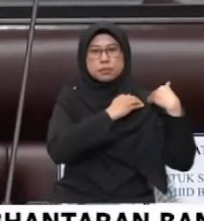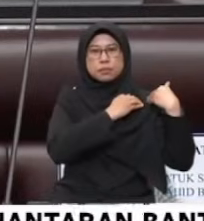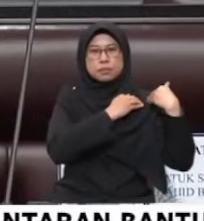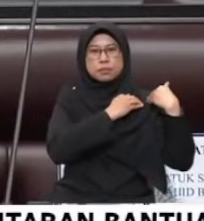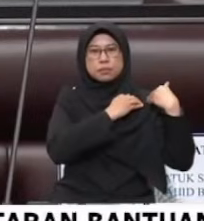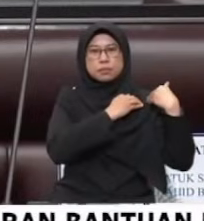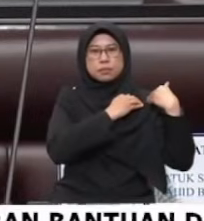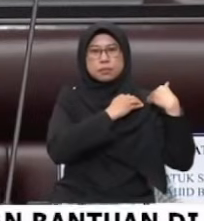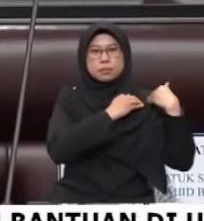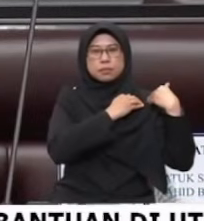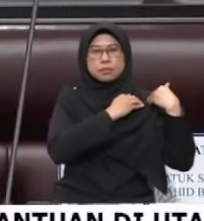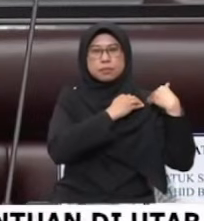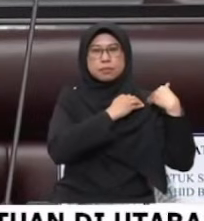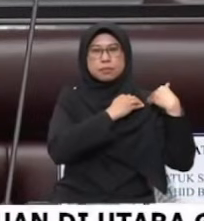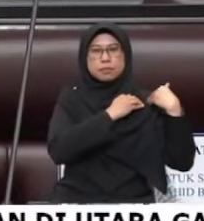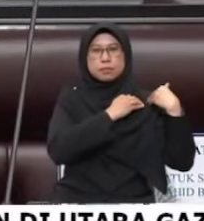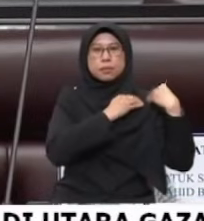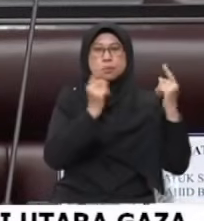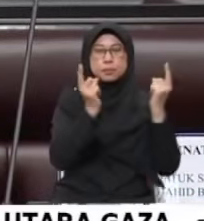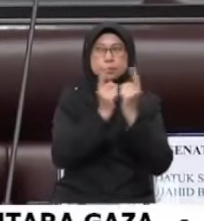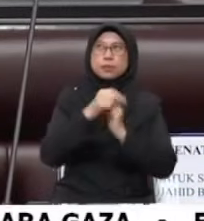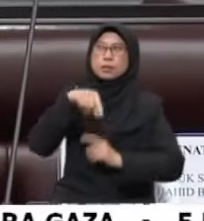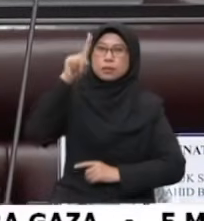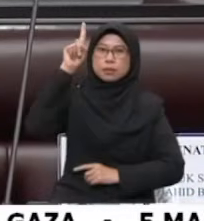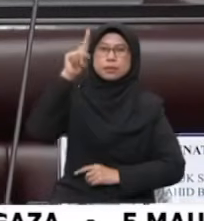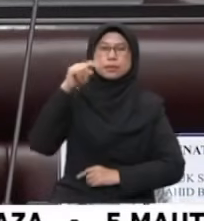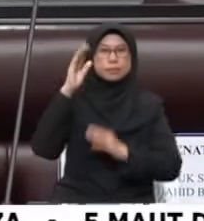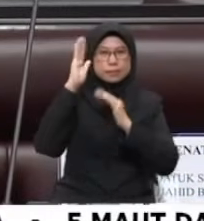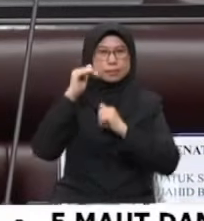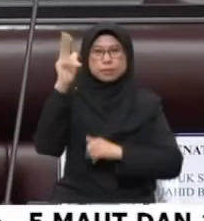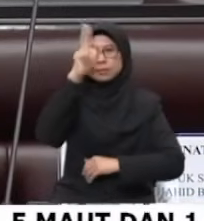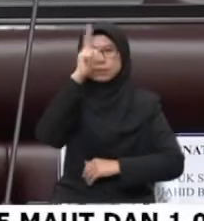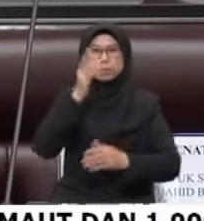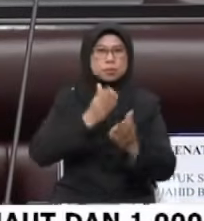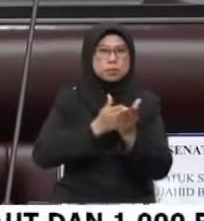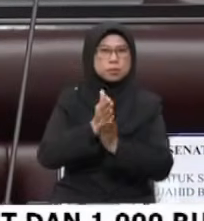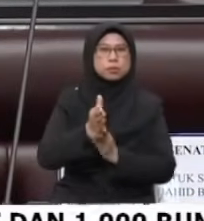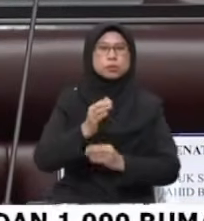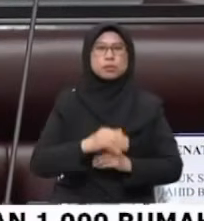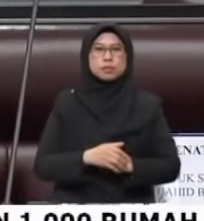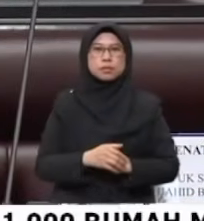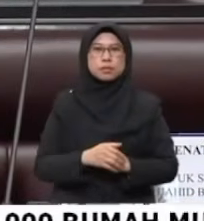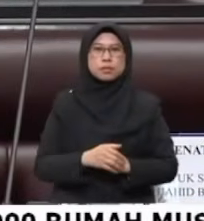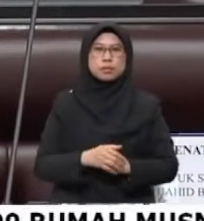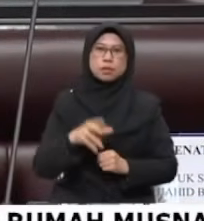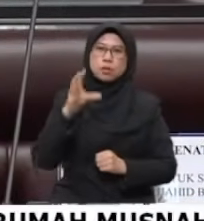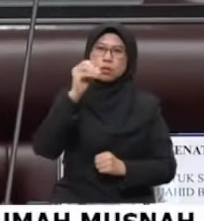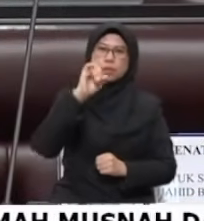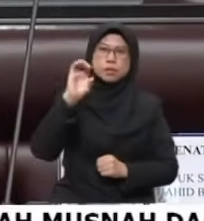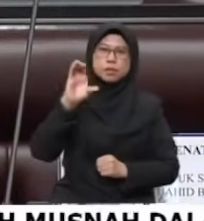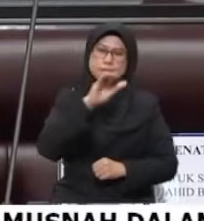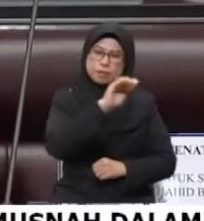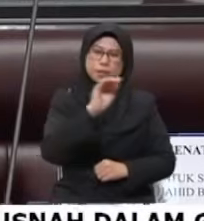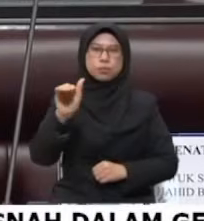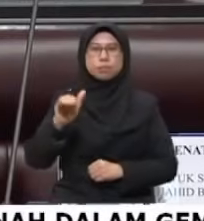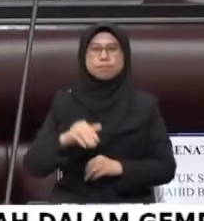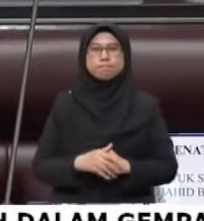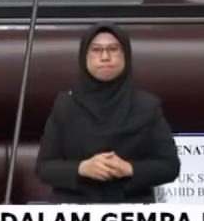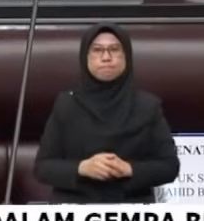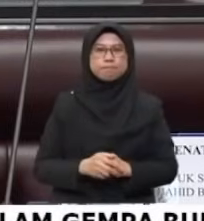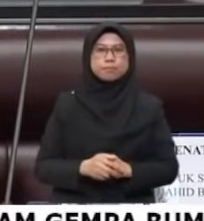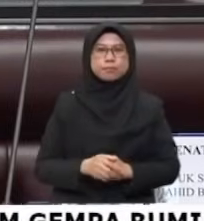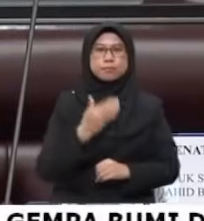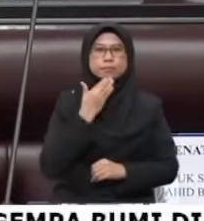hadapan Allah Taala Saya harap pihak kerajaan Terus Ketuk sikitlah WC ni Terima